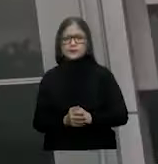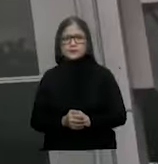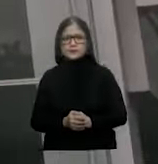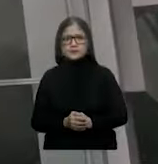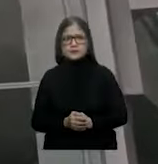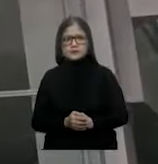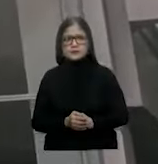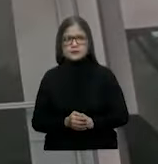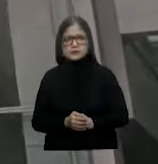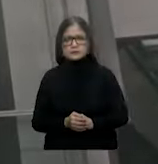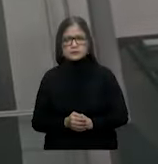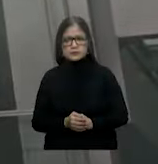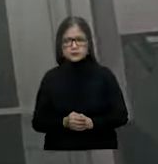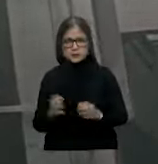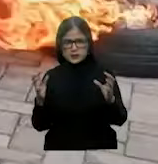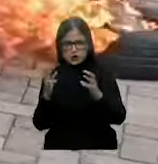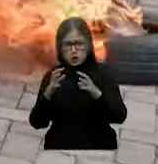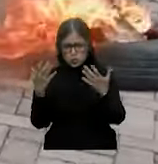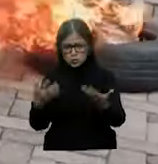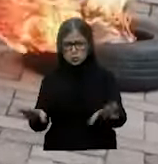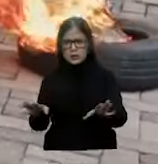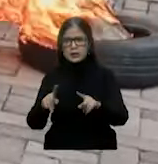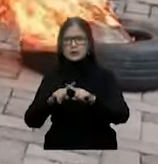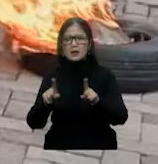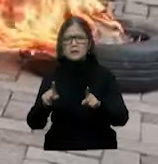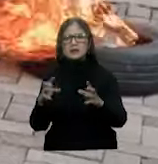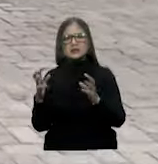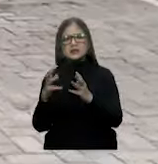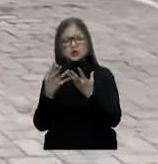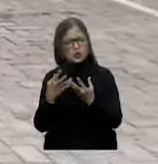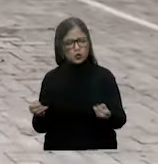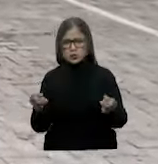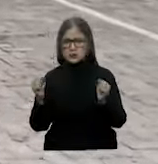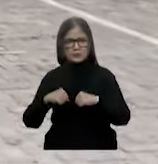Meski sempat dilakukan mediasi, namun kedua belah pihak tidak menemui titik kesepakatan.